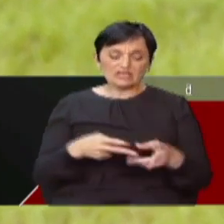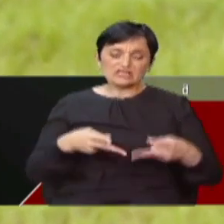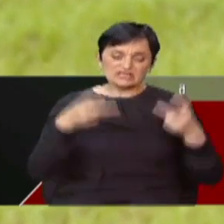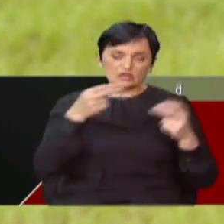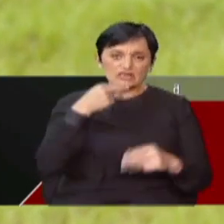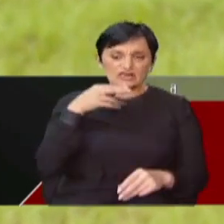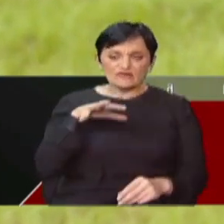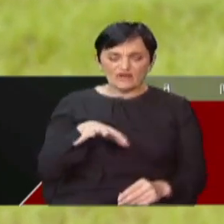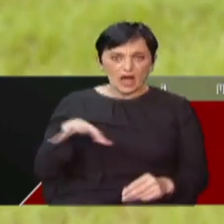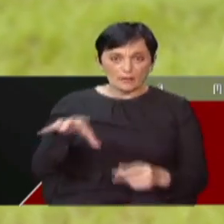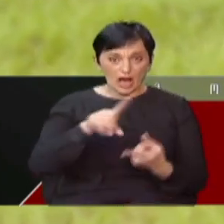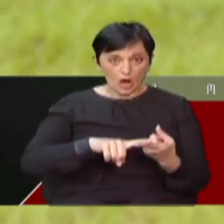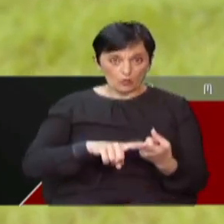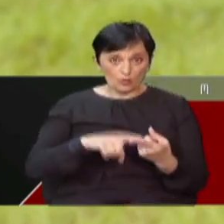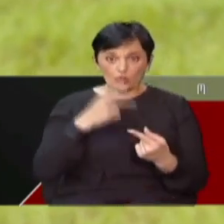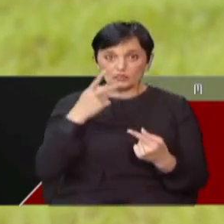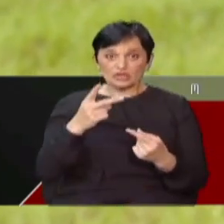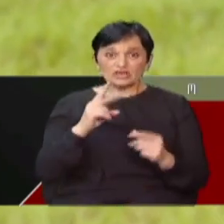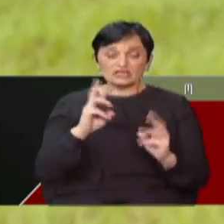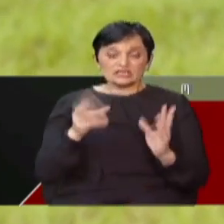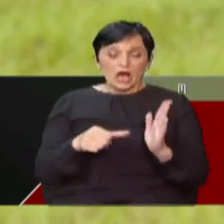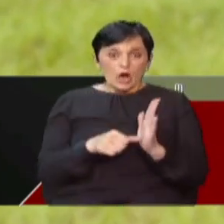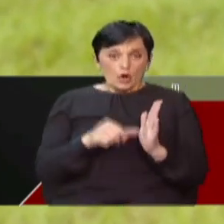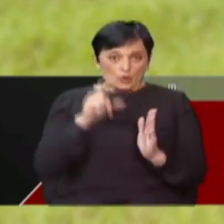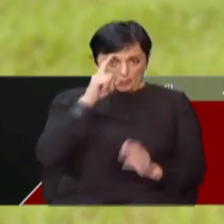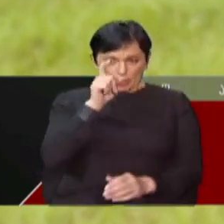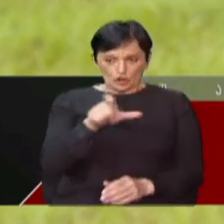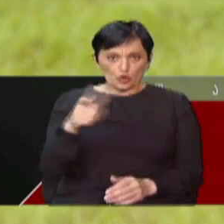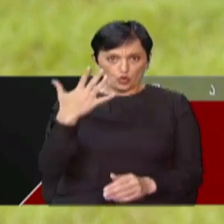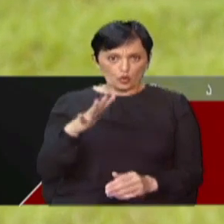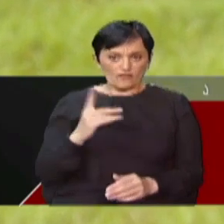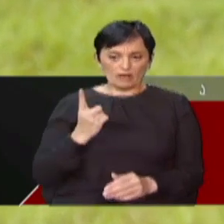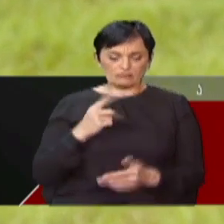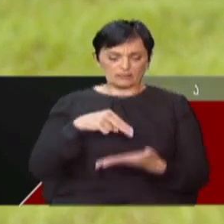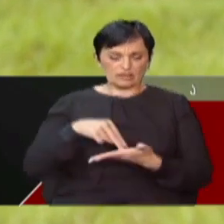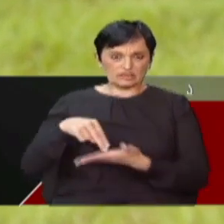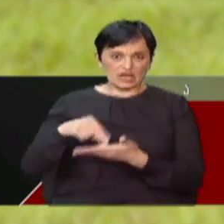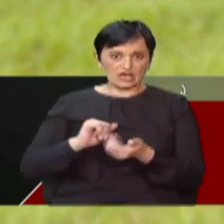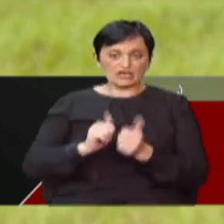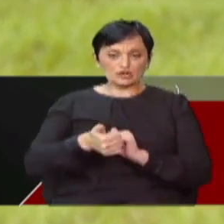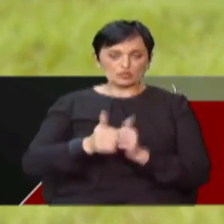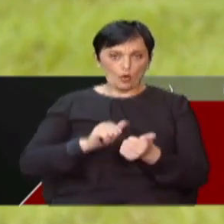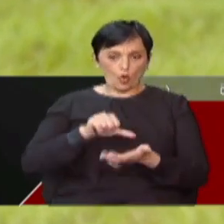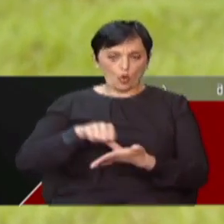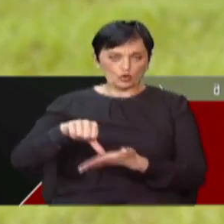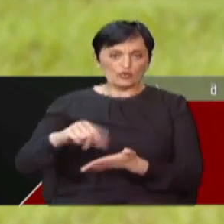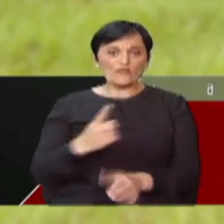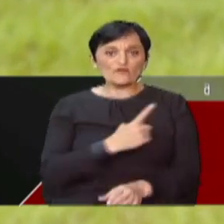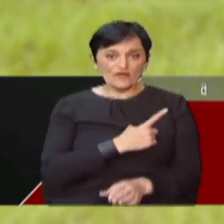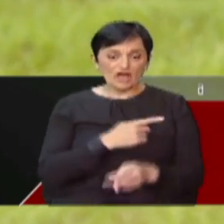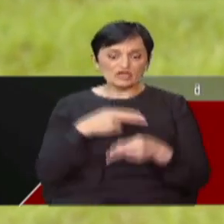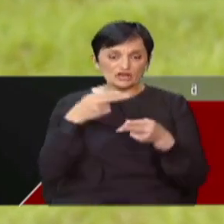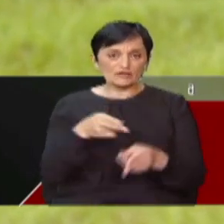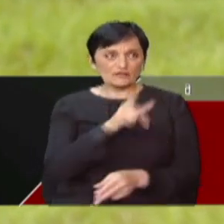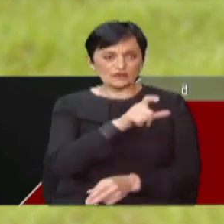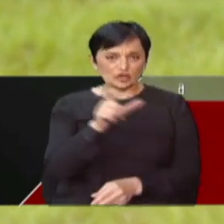კვების ობიექტებს. როგორც ხედავთ, სახაზო სამაშველო ბიჭები არიან უკვე საგუშაგოებზე და სამორიგეობზე გასულები, ველოდებით ვიზიტორებს და